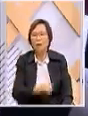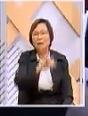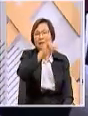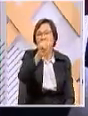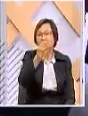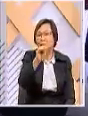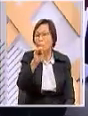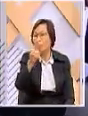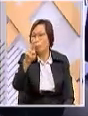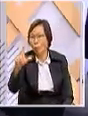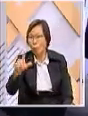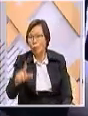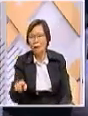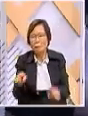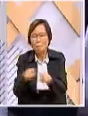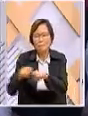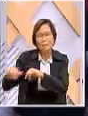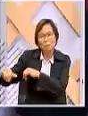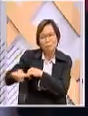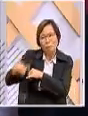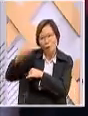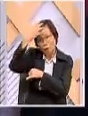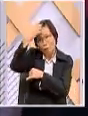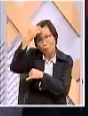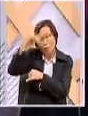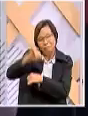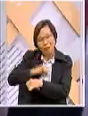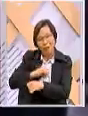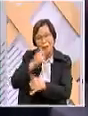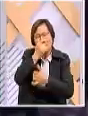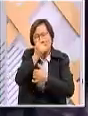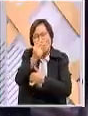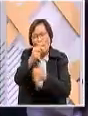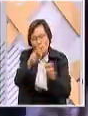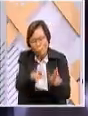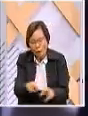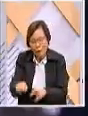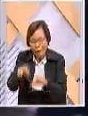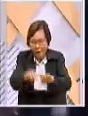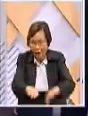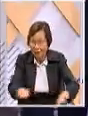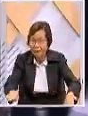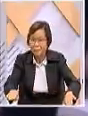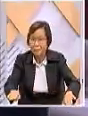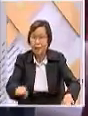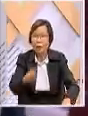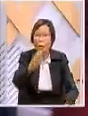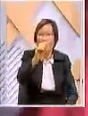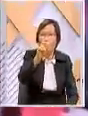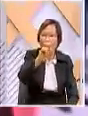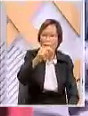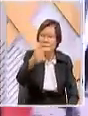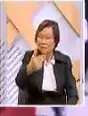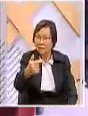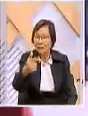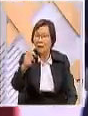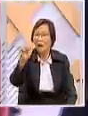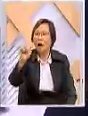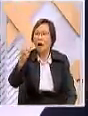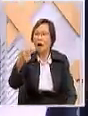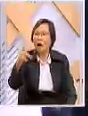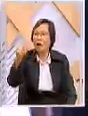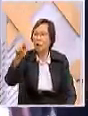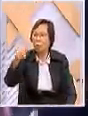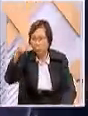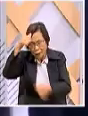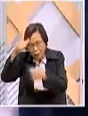jambulnya, seakan-akan jambul saya. Tetapi yang menariknya, kita dapat lihat rancangan kanak-kanak A-N-O-N-G. Halo, kita imbas